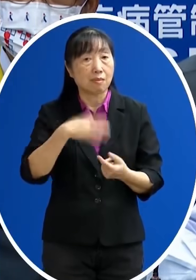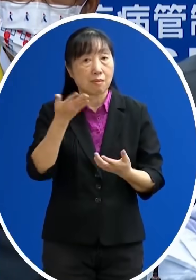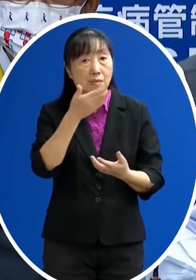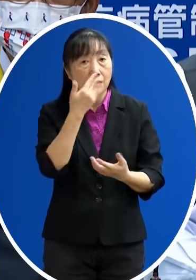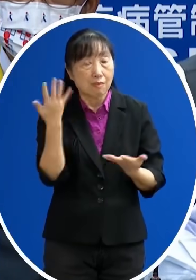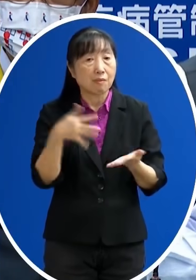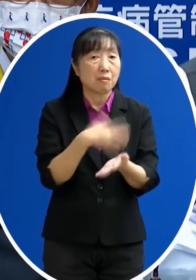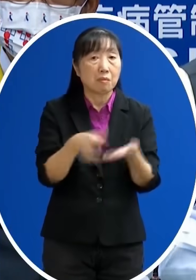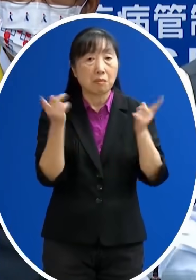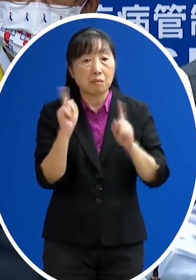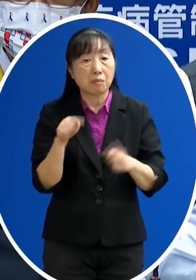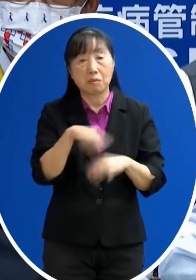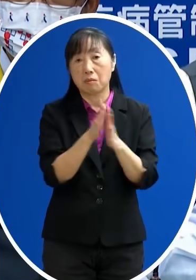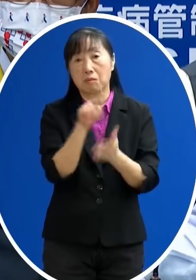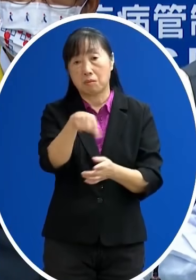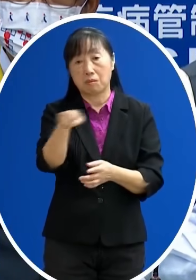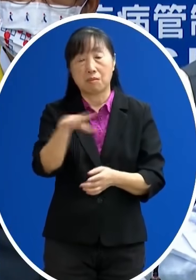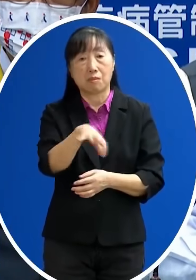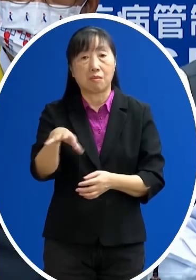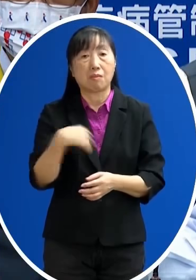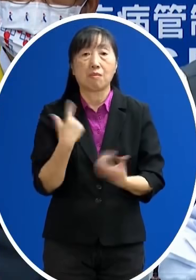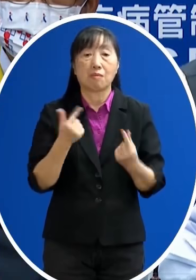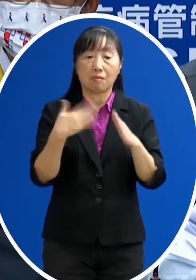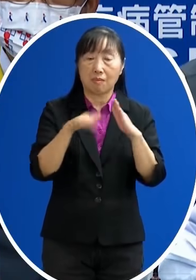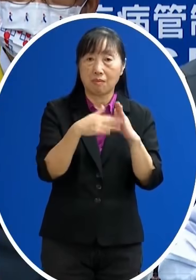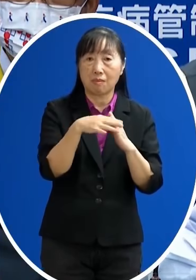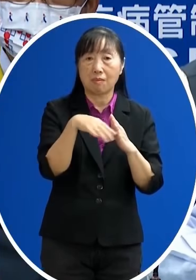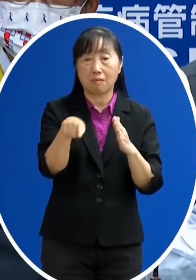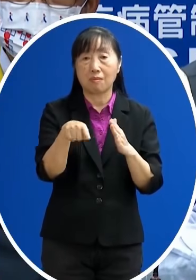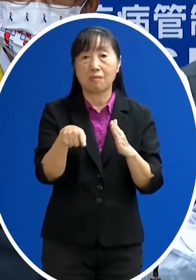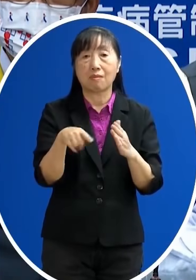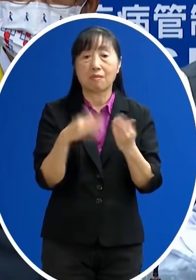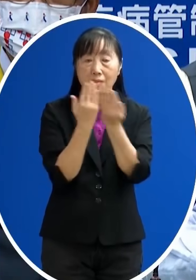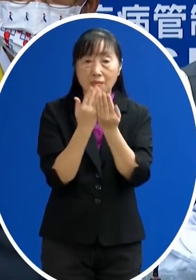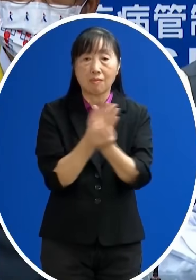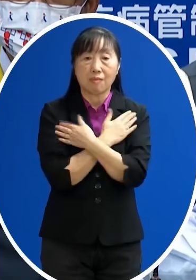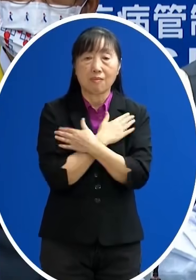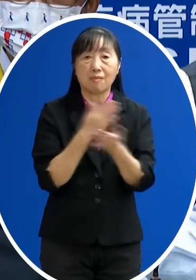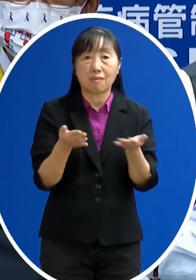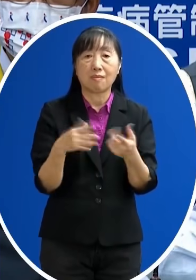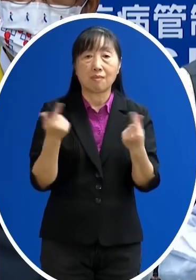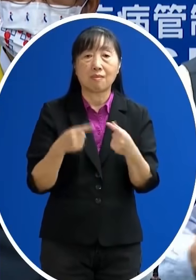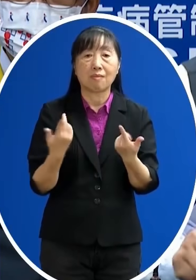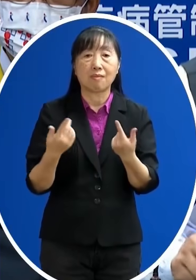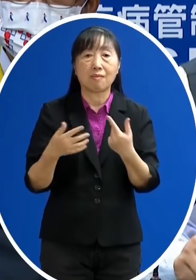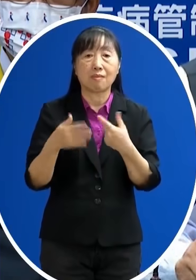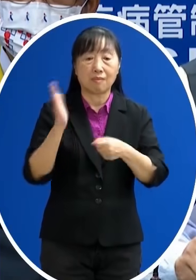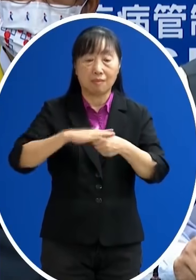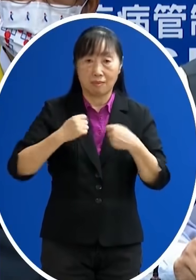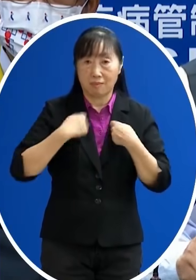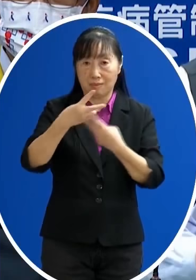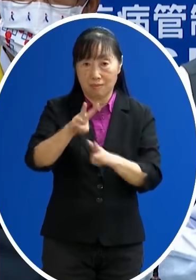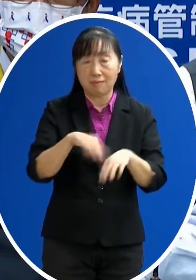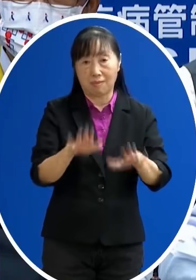闲娱乐场所，各级学校、幼儿园、儿童课照中心及补习班维持现行